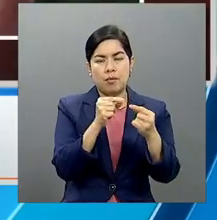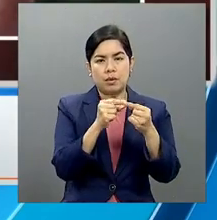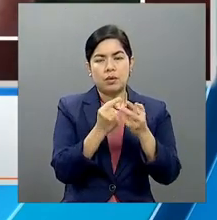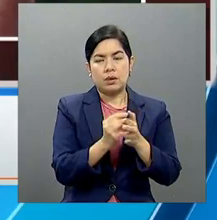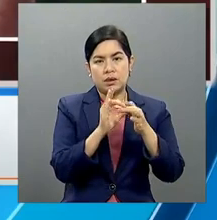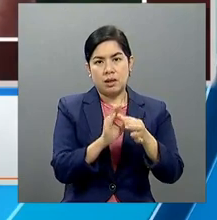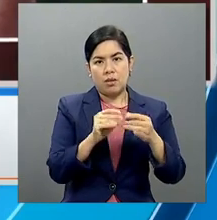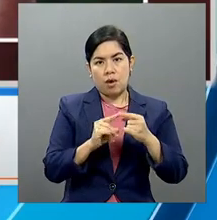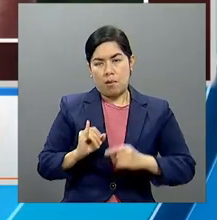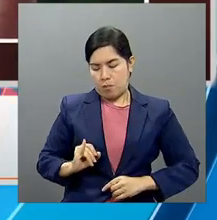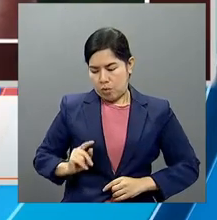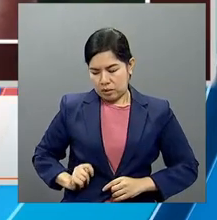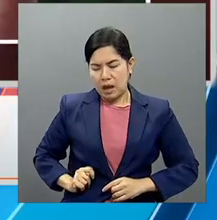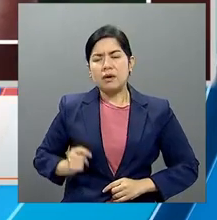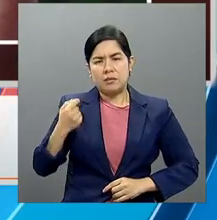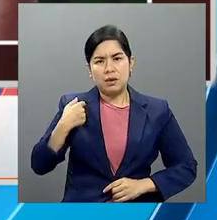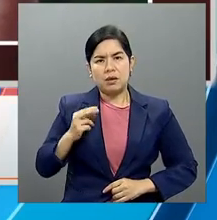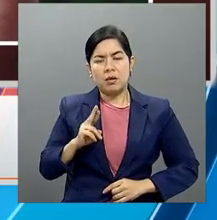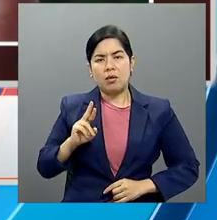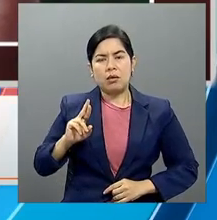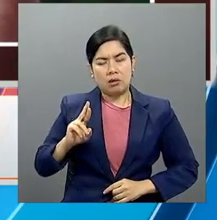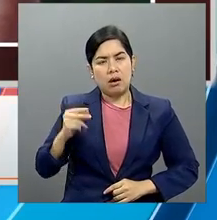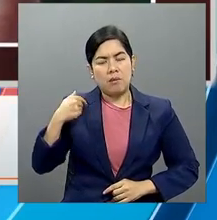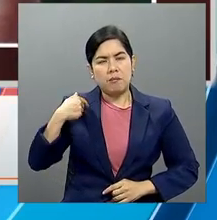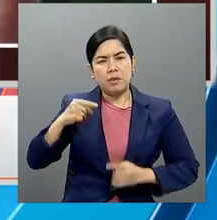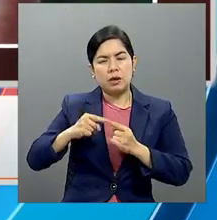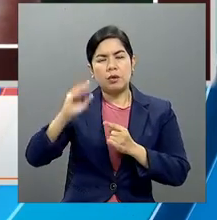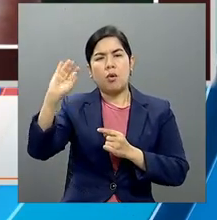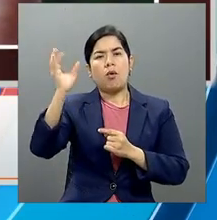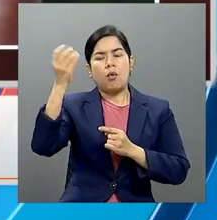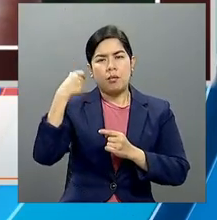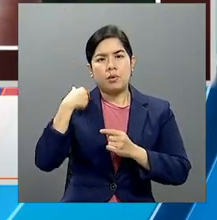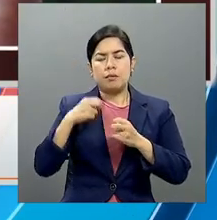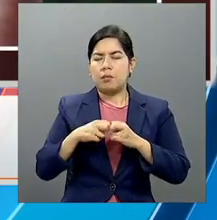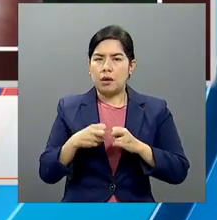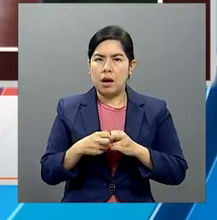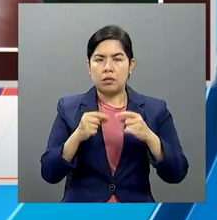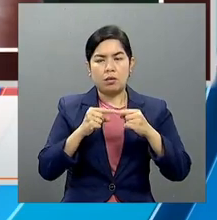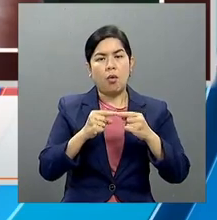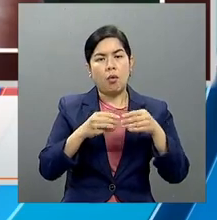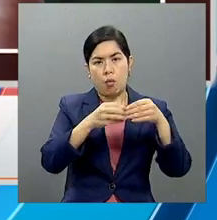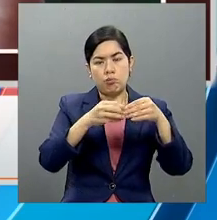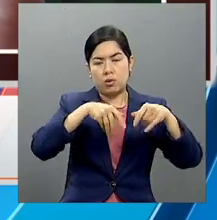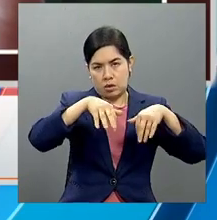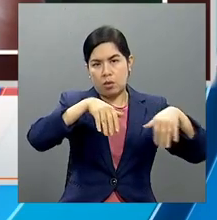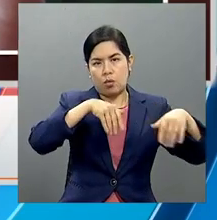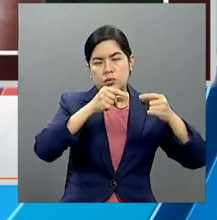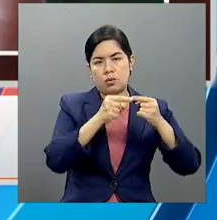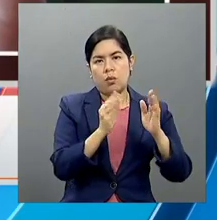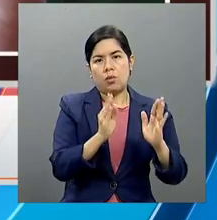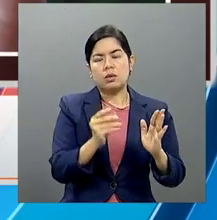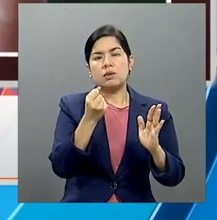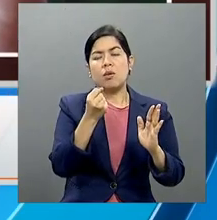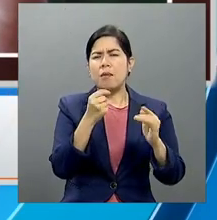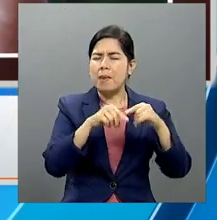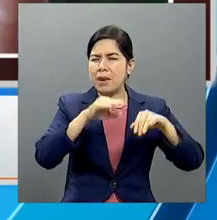เนี่ยในระดับโลกเนี่ยประชากรโลกเนี่ยมีภาวะไตเรื้อรังเนี่ยถึง 10% นะครับของประชากรโลกเมื่อมามองในประเทศ